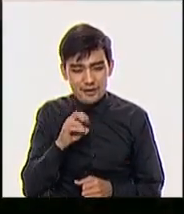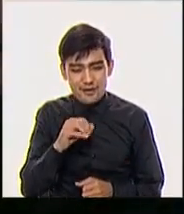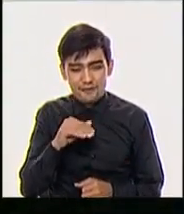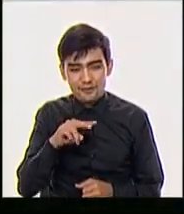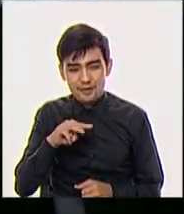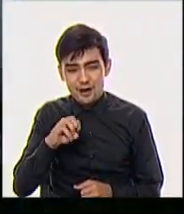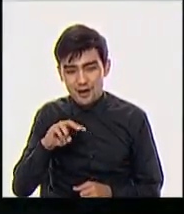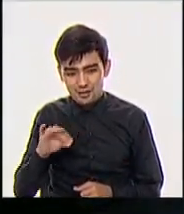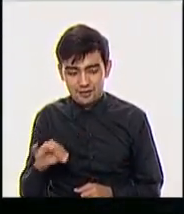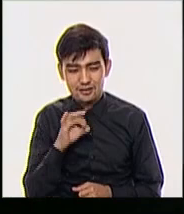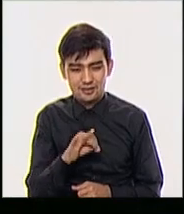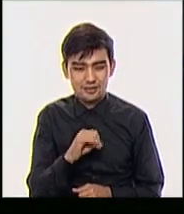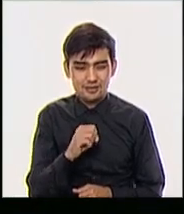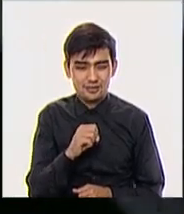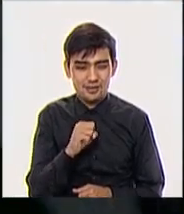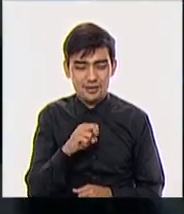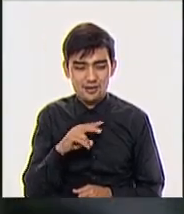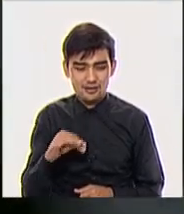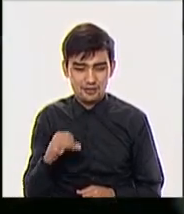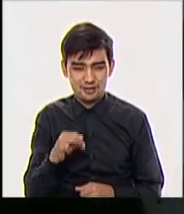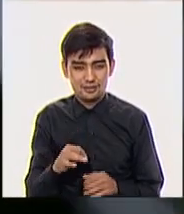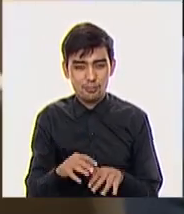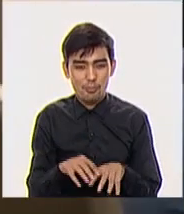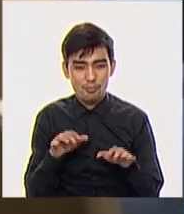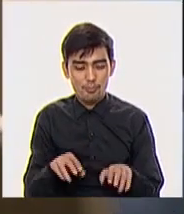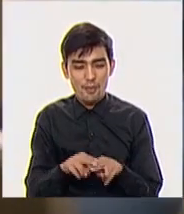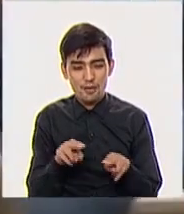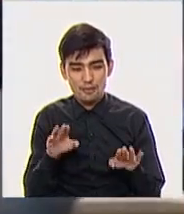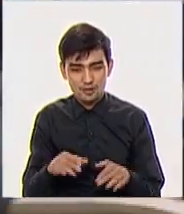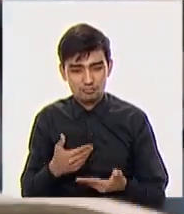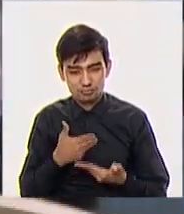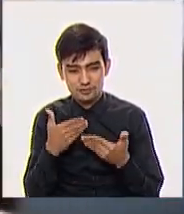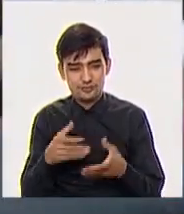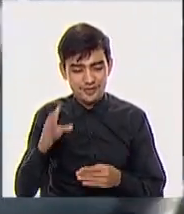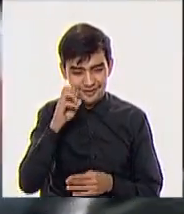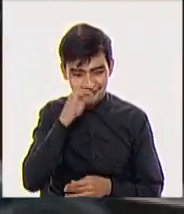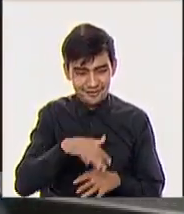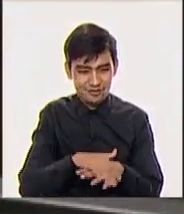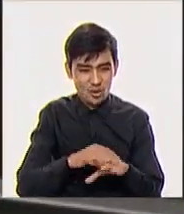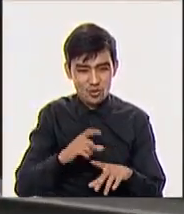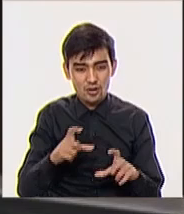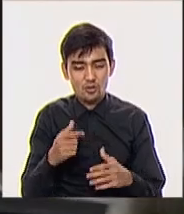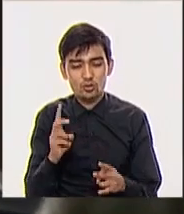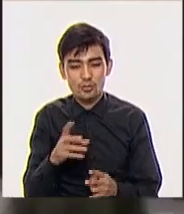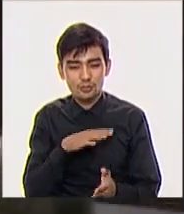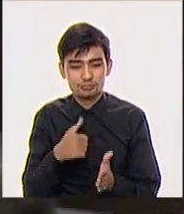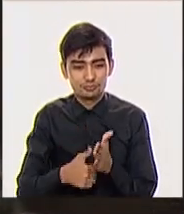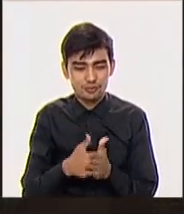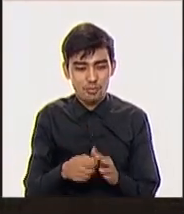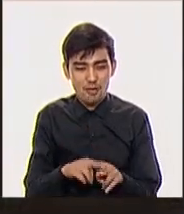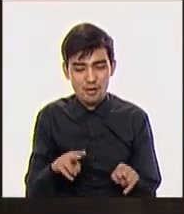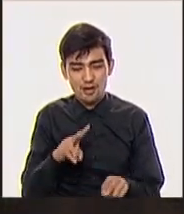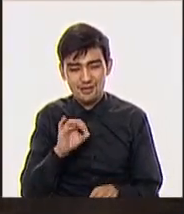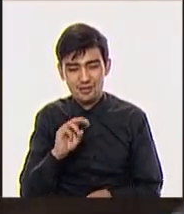левым Яиром Лапидом. С трибуны парламента Нетаньяху поблагодарил всех граждан страны, голосовавших за партию Ликуд,